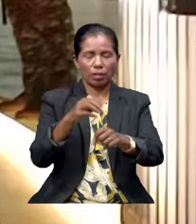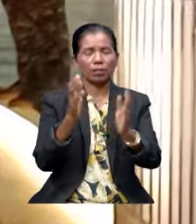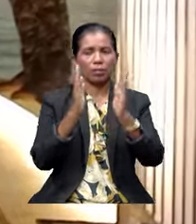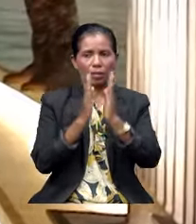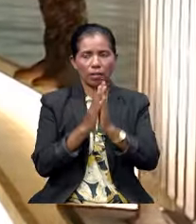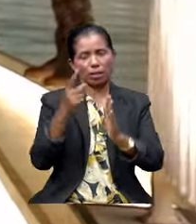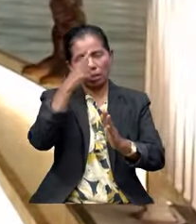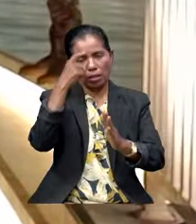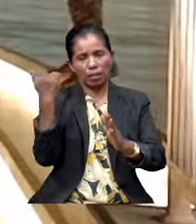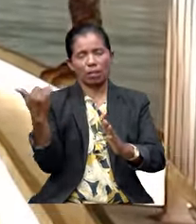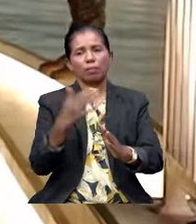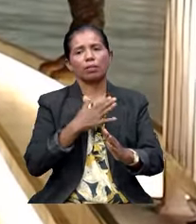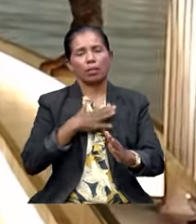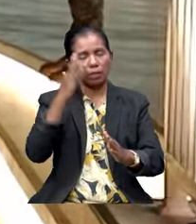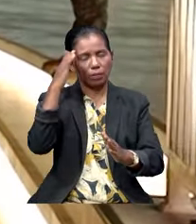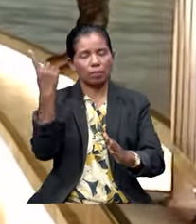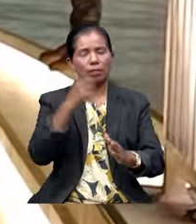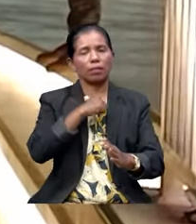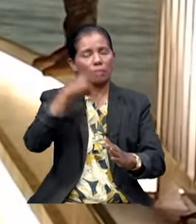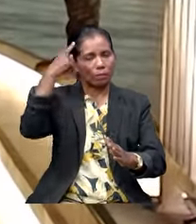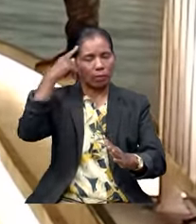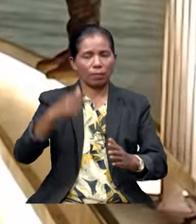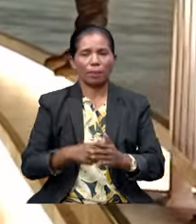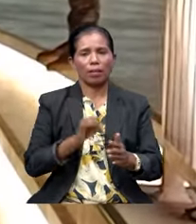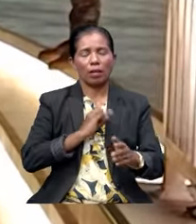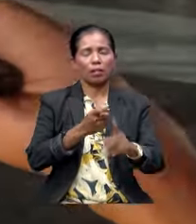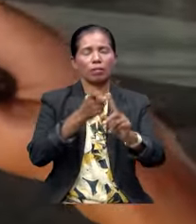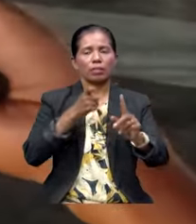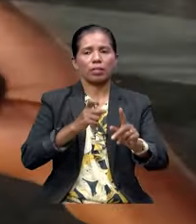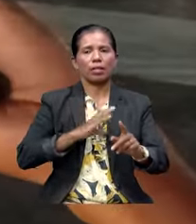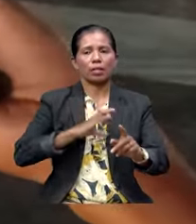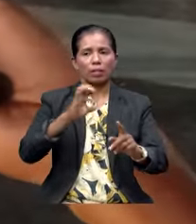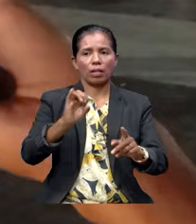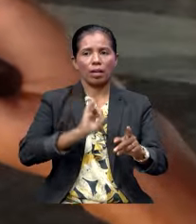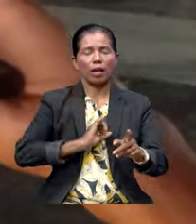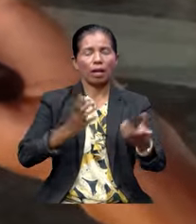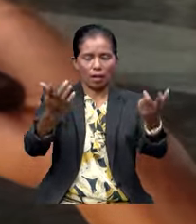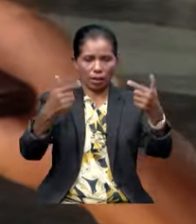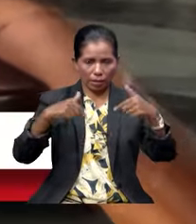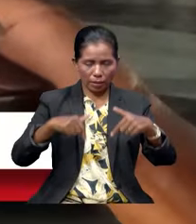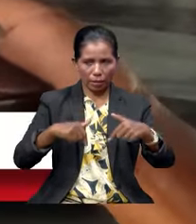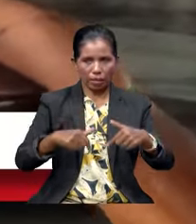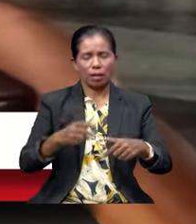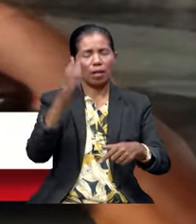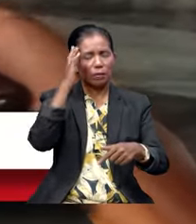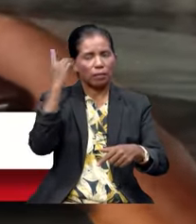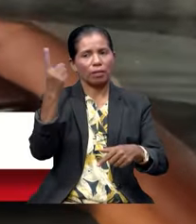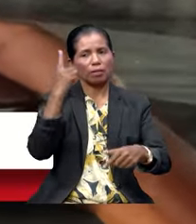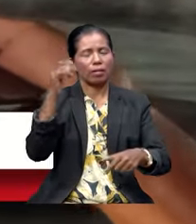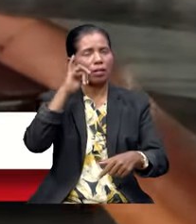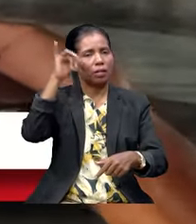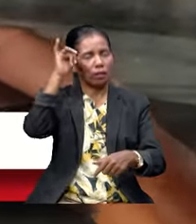orasam tambah sei saudades Papa Francisco singhau si kai koli hakarak mai fila falihane tambah si saudaris na fatin holorong